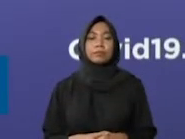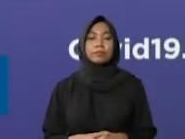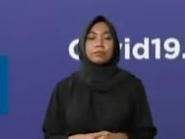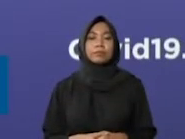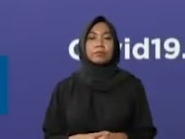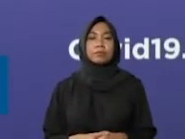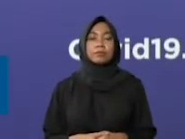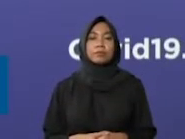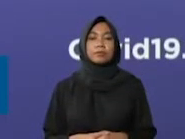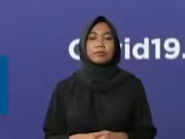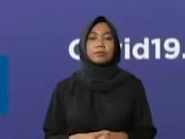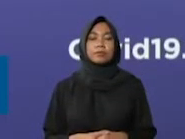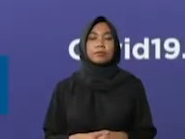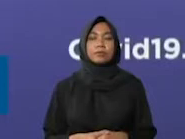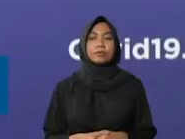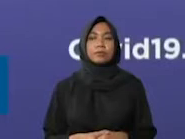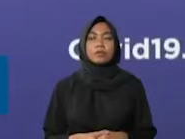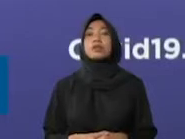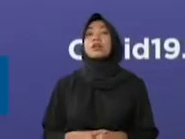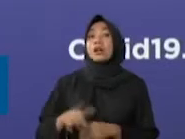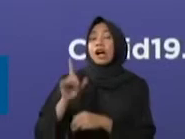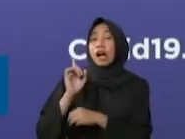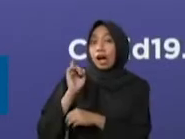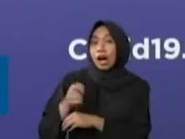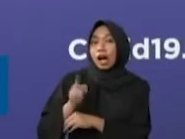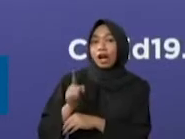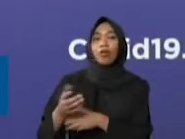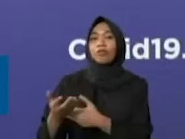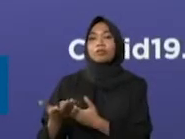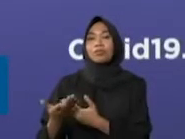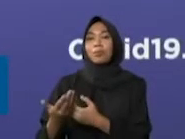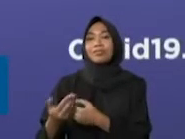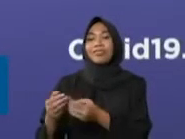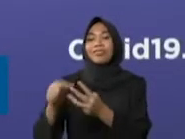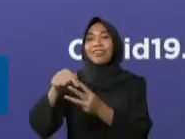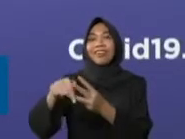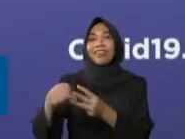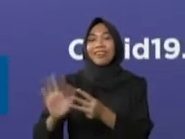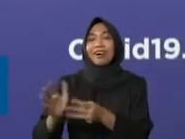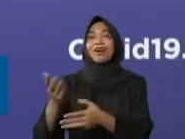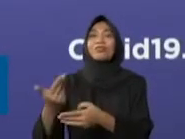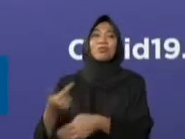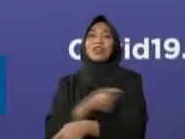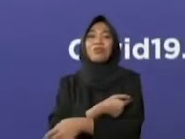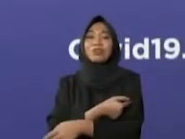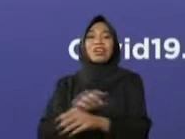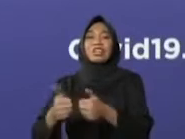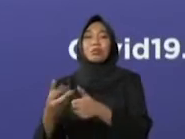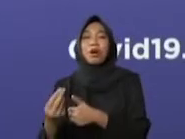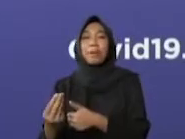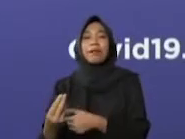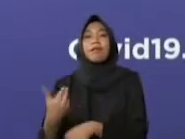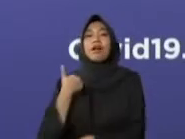maka kita tidak akan pernah tahu Sampai kapan vaksin yang bisa berikan kekebalan ini